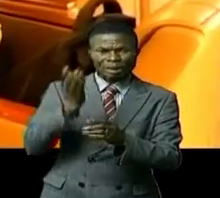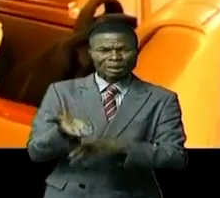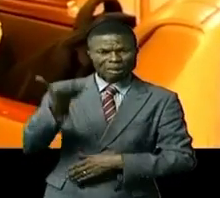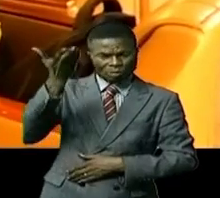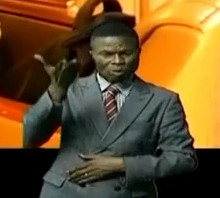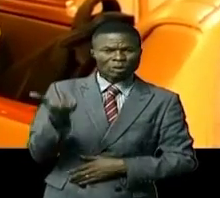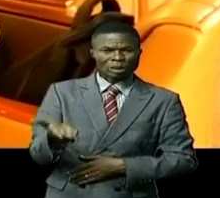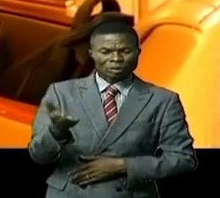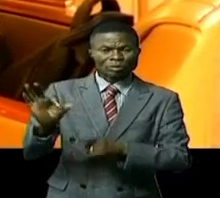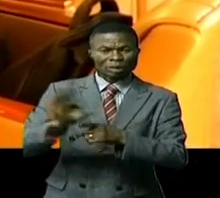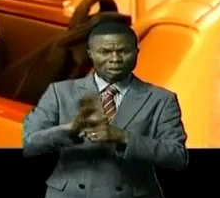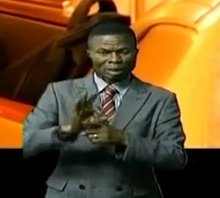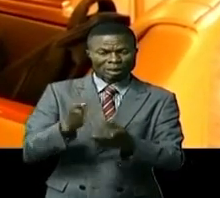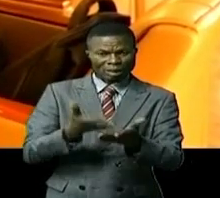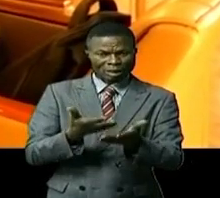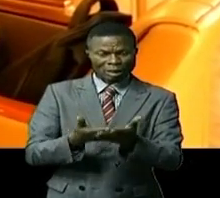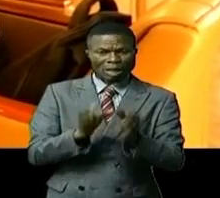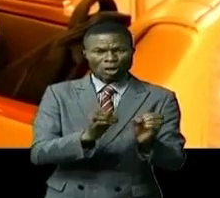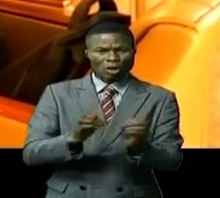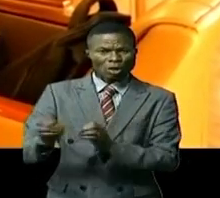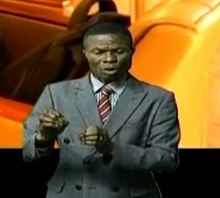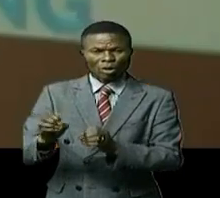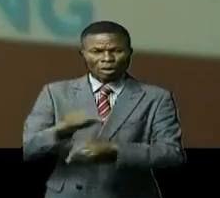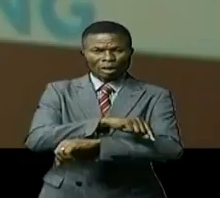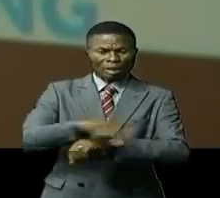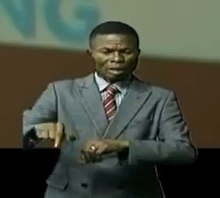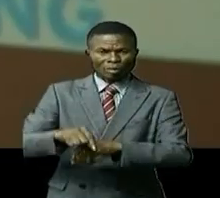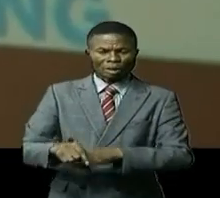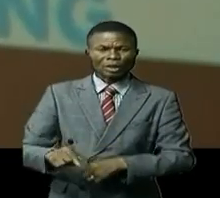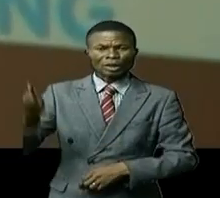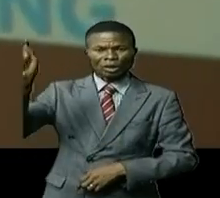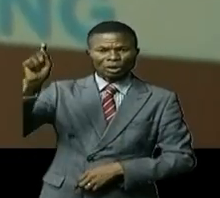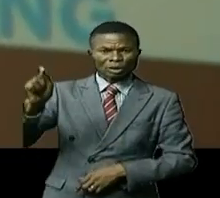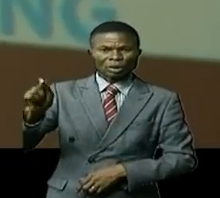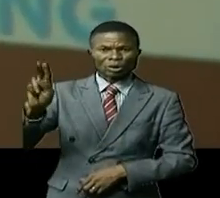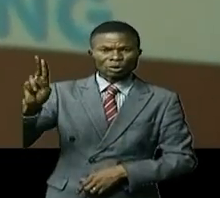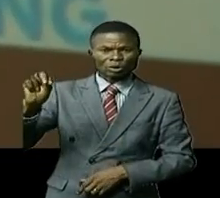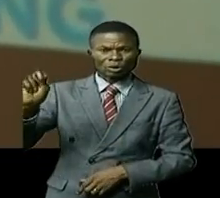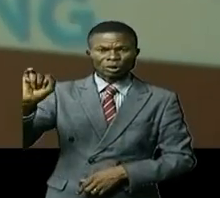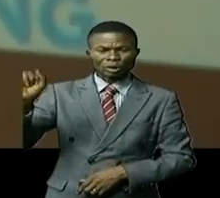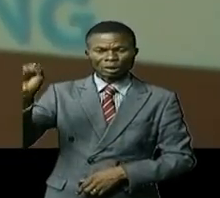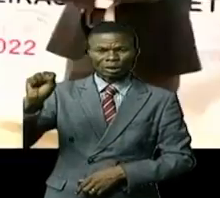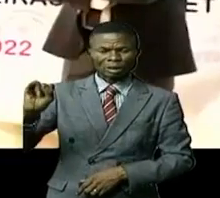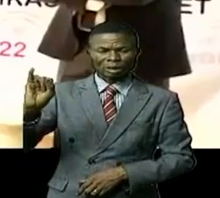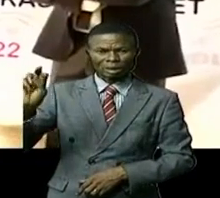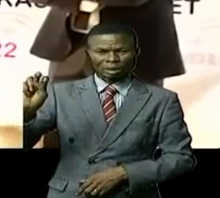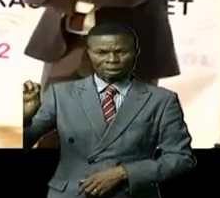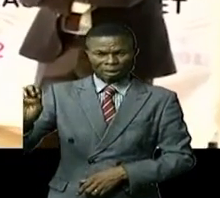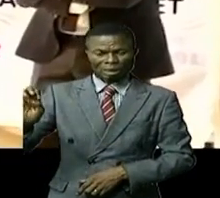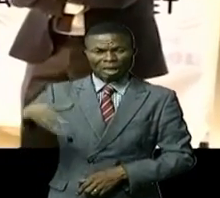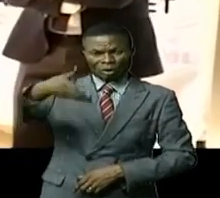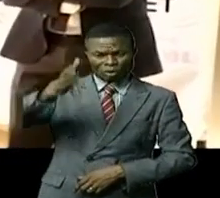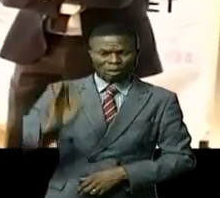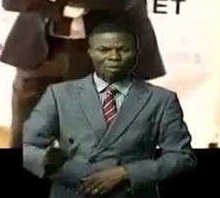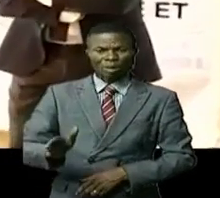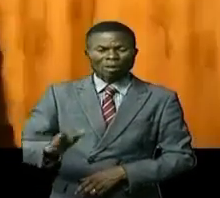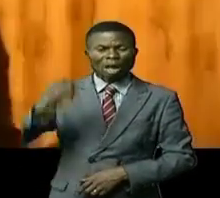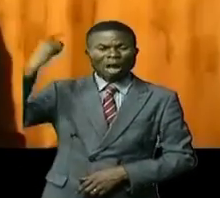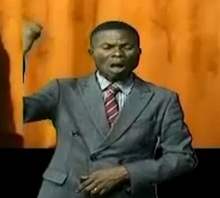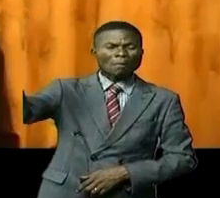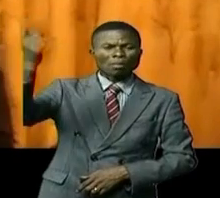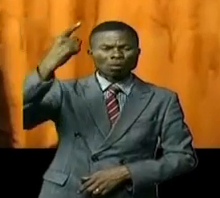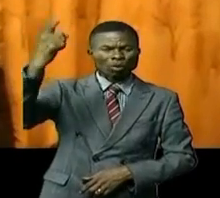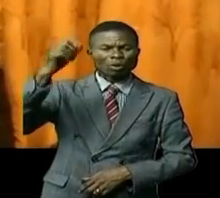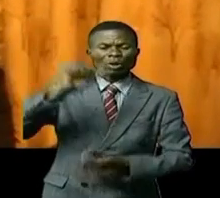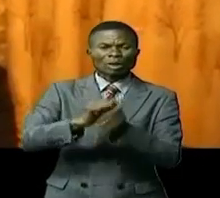Signalons que cette formation est effectuée par le cabinet tunisien Champions Consulting, animé par des experts de renommée mondiale dans